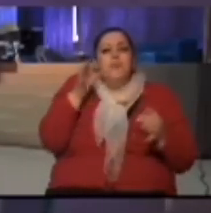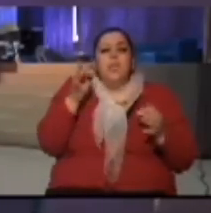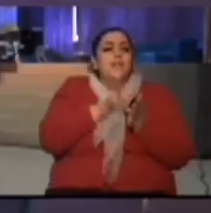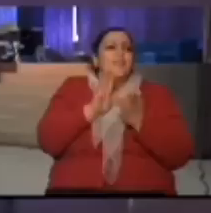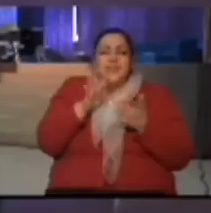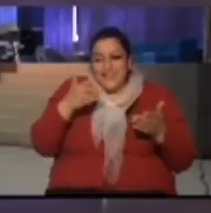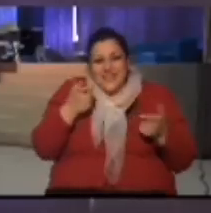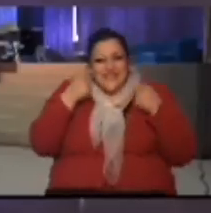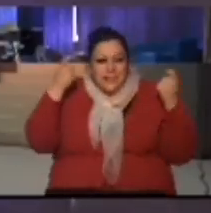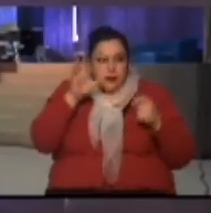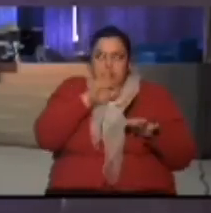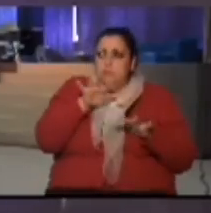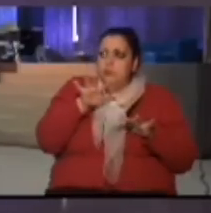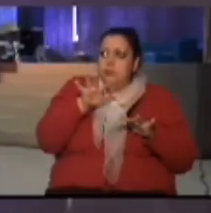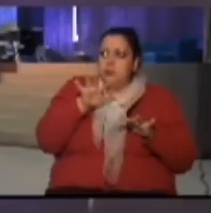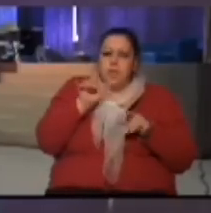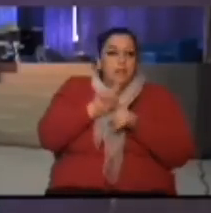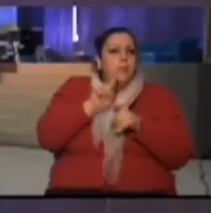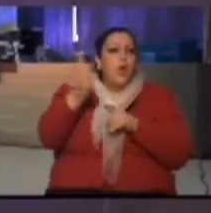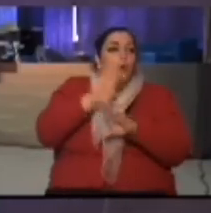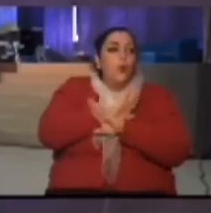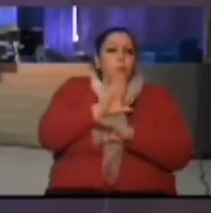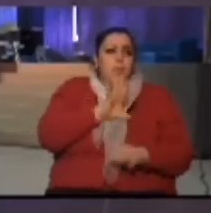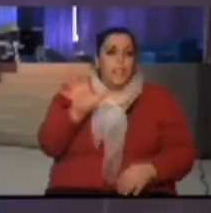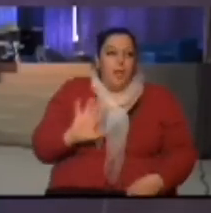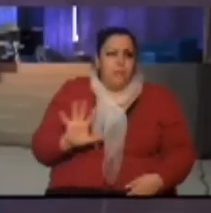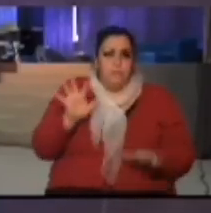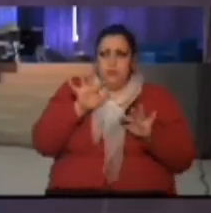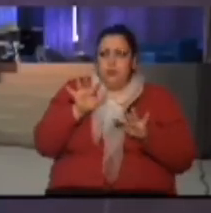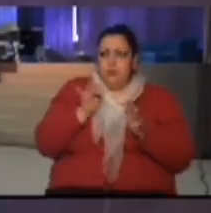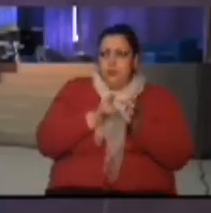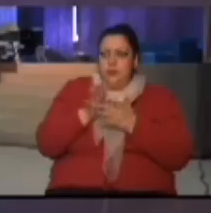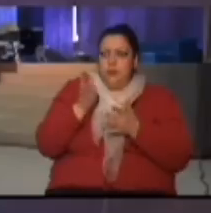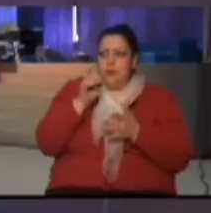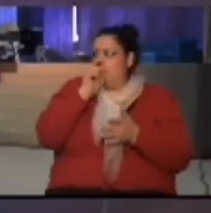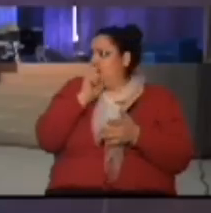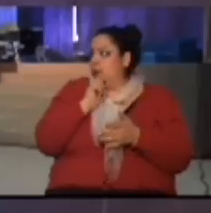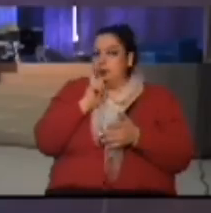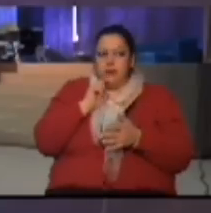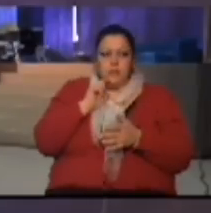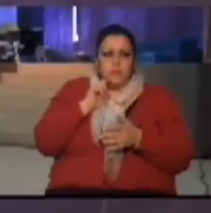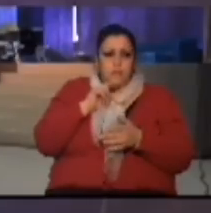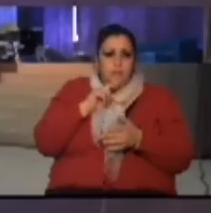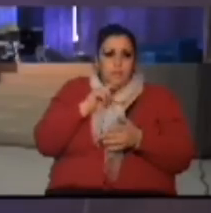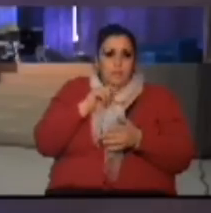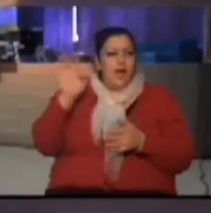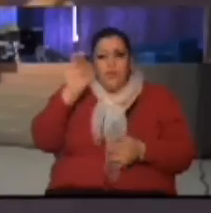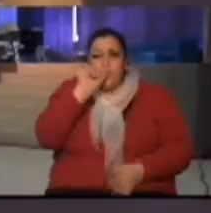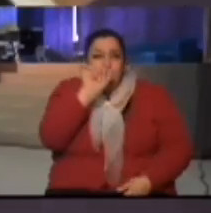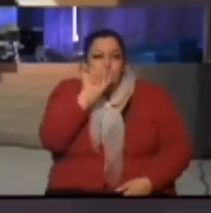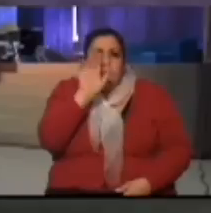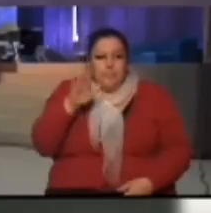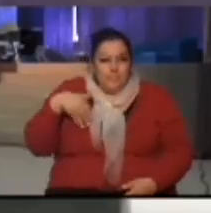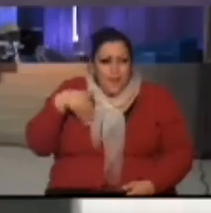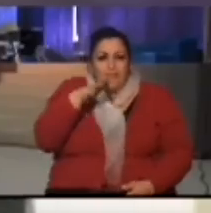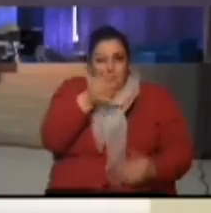Նորմալ մարդը չի թաքնվում։ Նորմալ մարդը դռները չի փակում ու դուրս ծեցմեն ասում են ասատունը մարդ չկա։ Չեն անում նորմալ մարդկանց